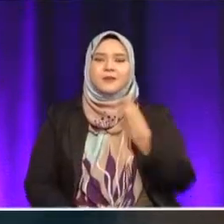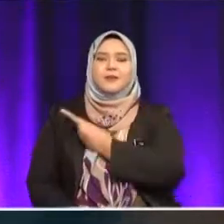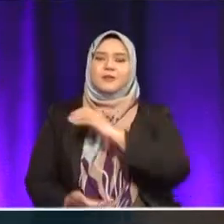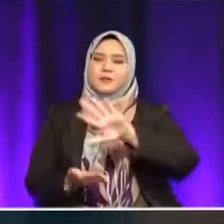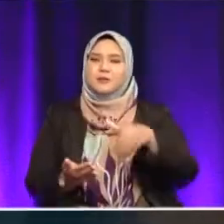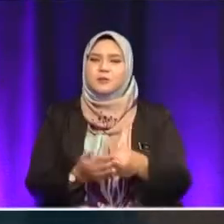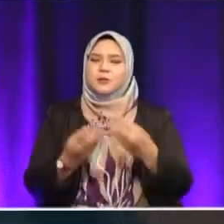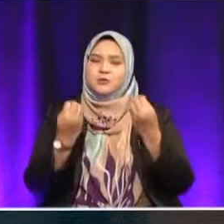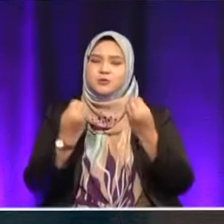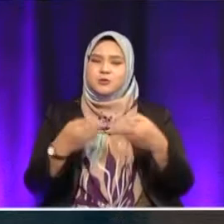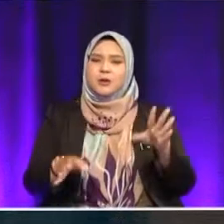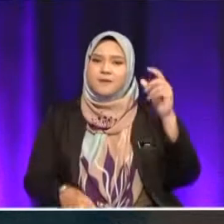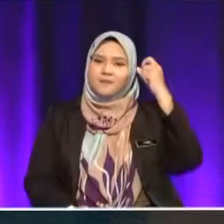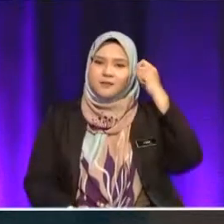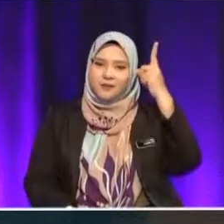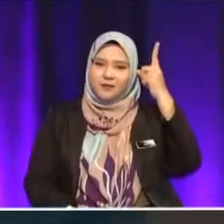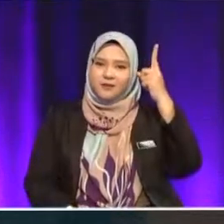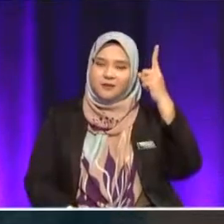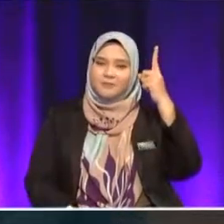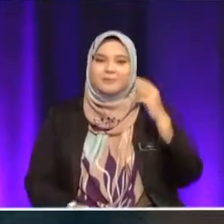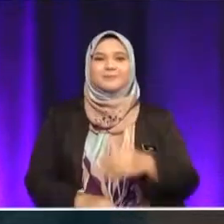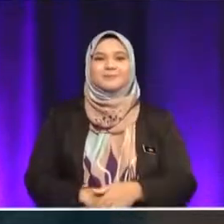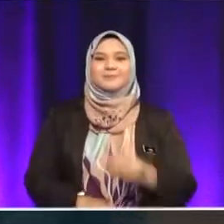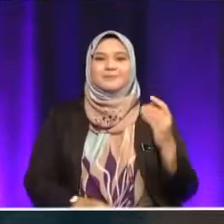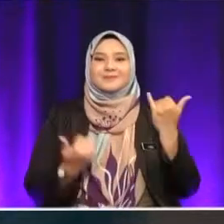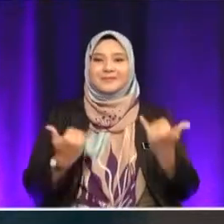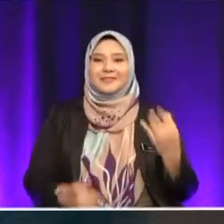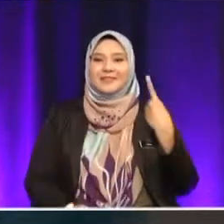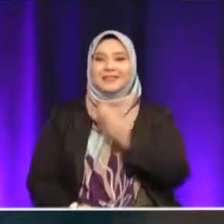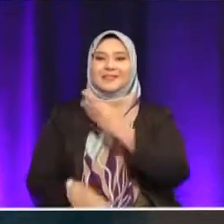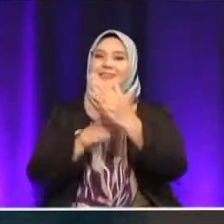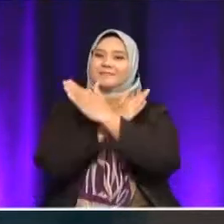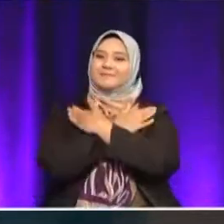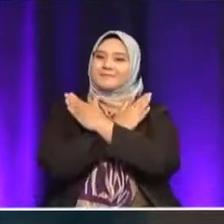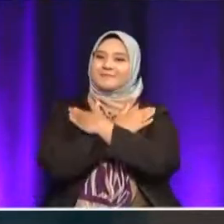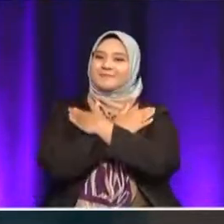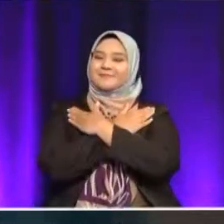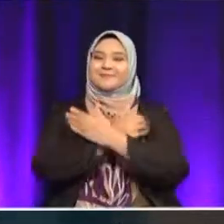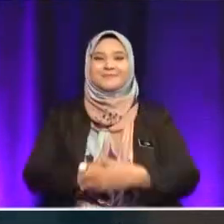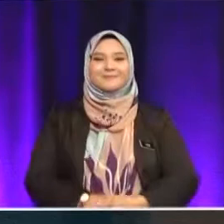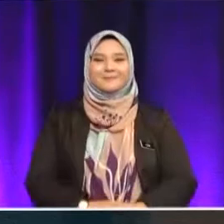untuk itu cukup kita berhenti berhak ketiga terus Kalian bersama kami tentunya di TV cpm